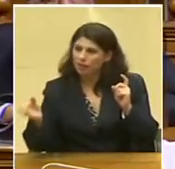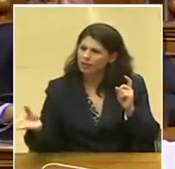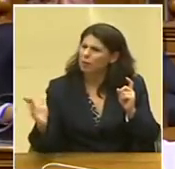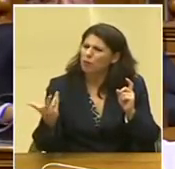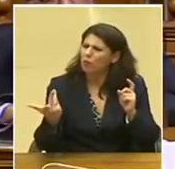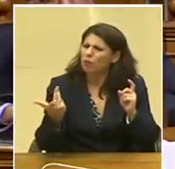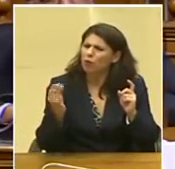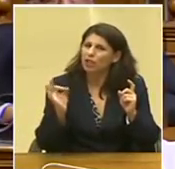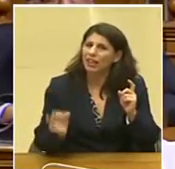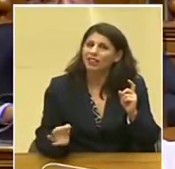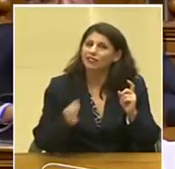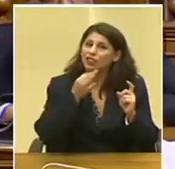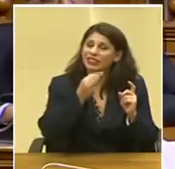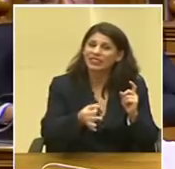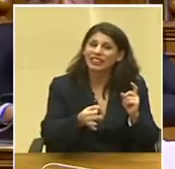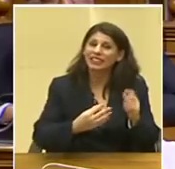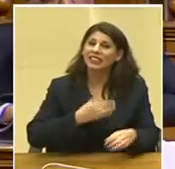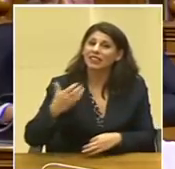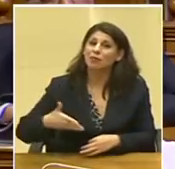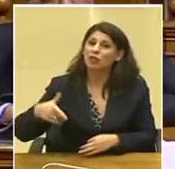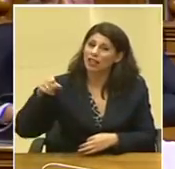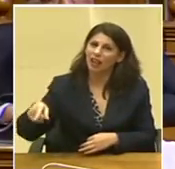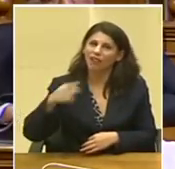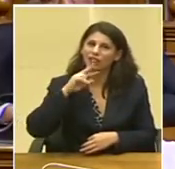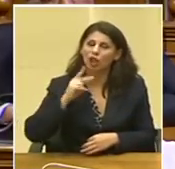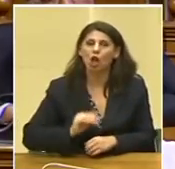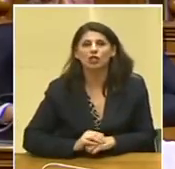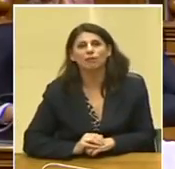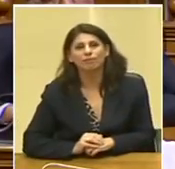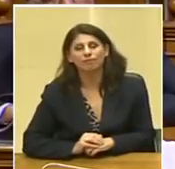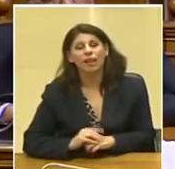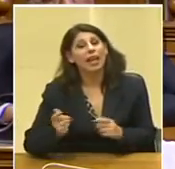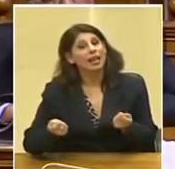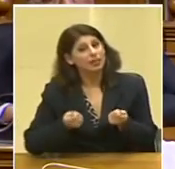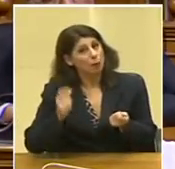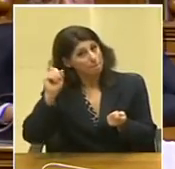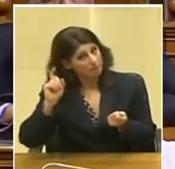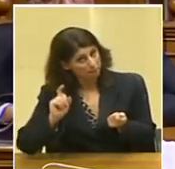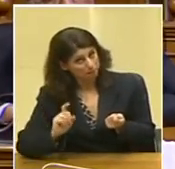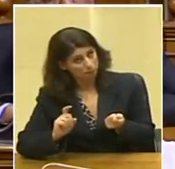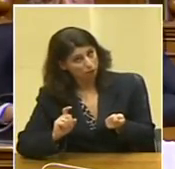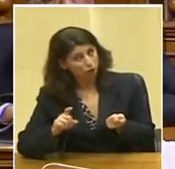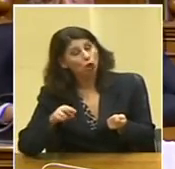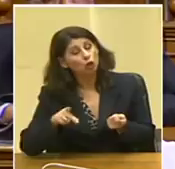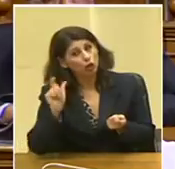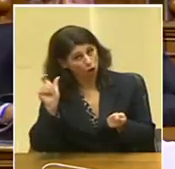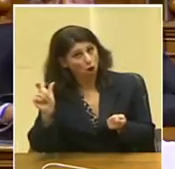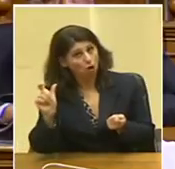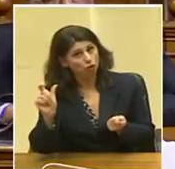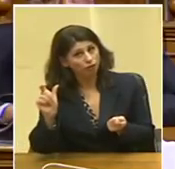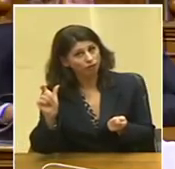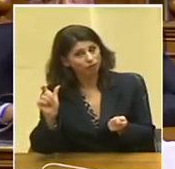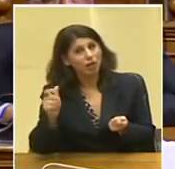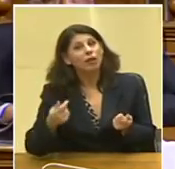ακριβώς την αποκαλείτε, κύριε Μητσοτάκη, τη γλώσσα αυτή? Χρησιμοποιείτε μήπως τον ίδιο όρο